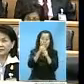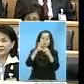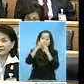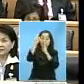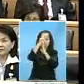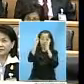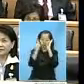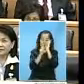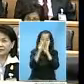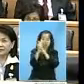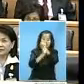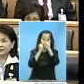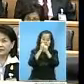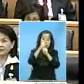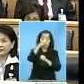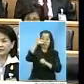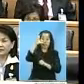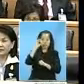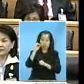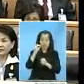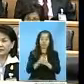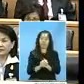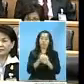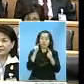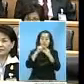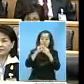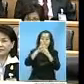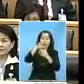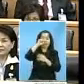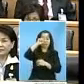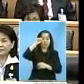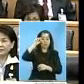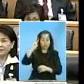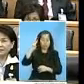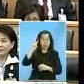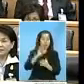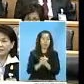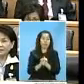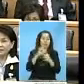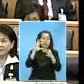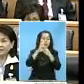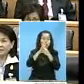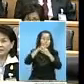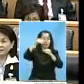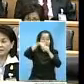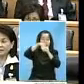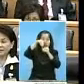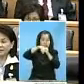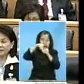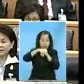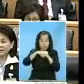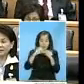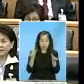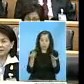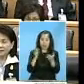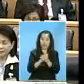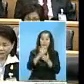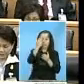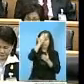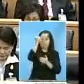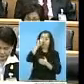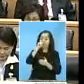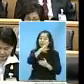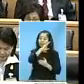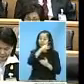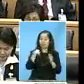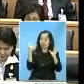ธรรมนูญฉบับปีพ.ศ.2550ไม่ว่าจะเป็นสว.ที่มาจากการเลือกตั้งและมาจากการแต่งตั้งเพราะเราถ้าว่าเราไปก